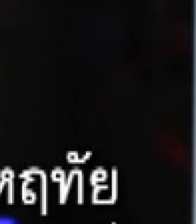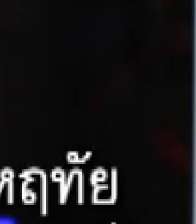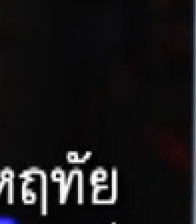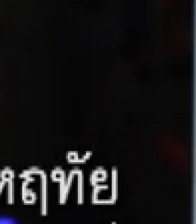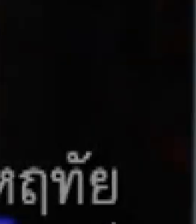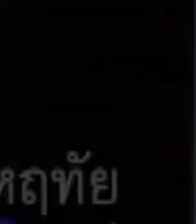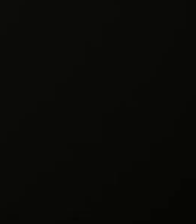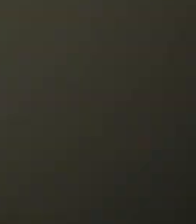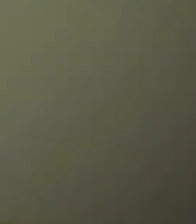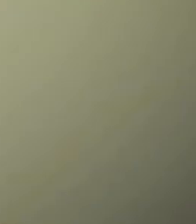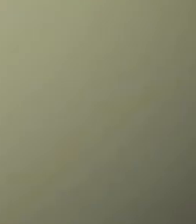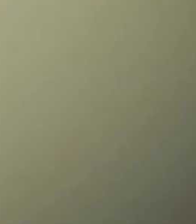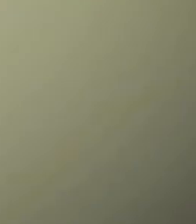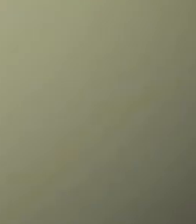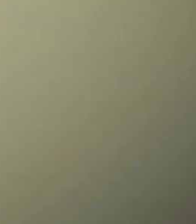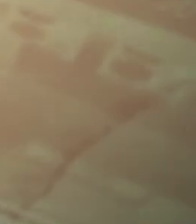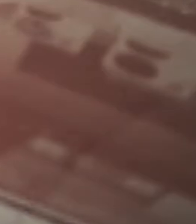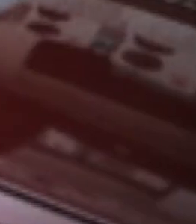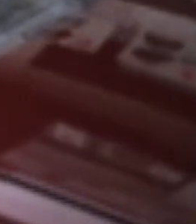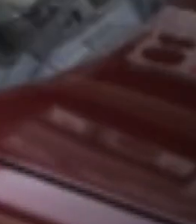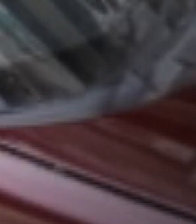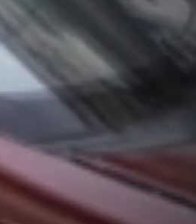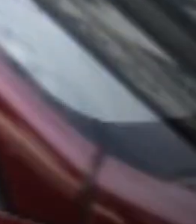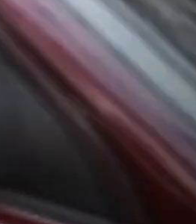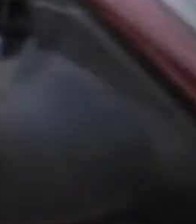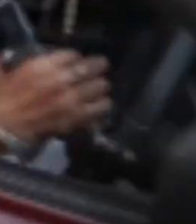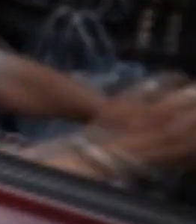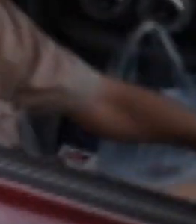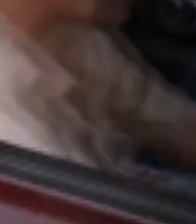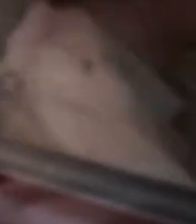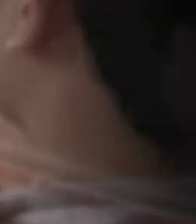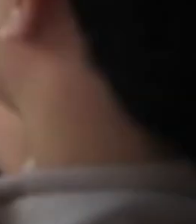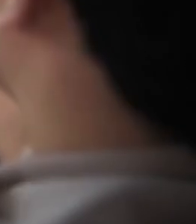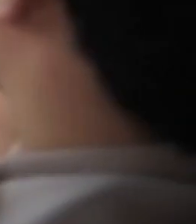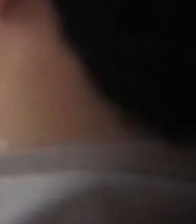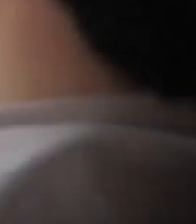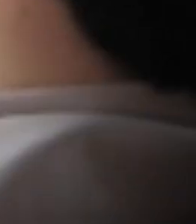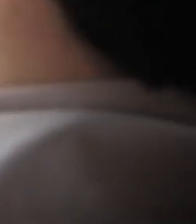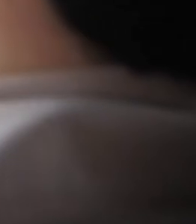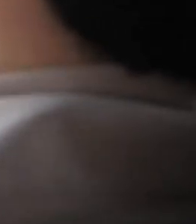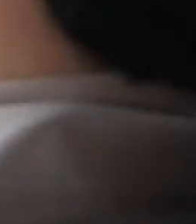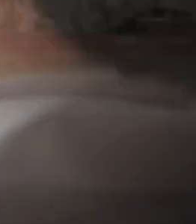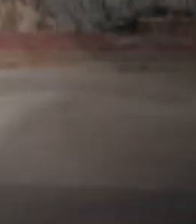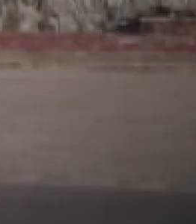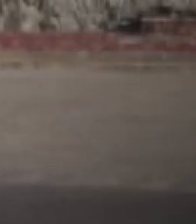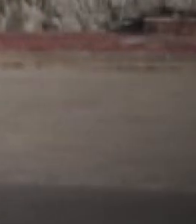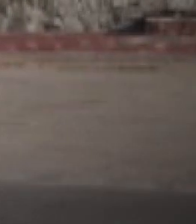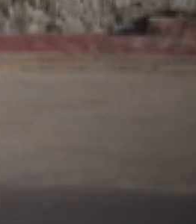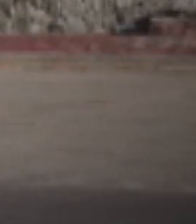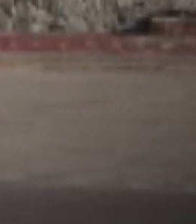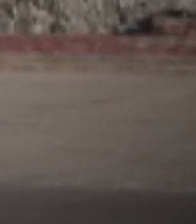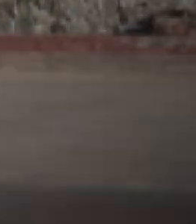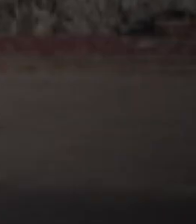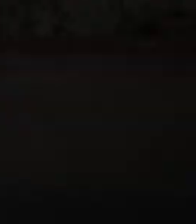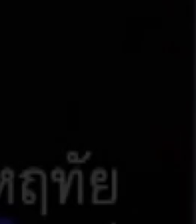าษณ์ก็ยังมารถไฟฟ้าแล้วจนวันนี้ก็ขับรถยนต์มาทำงานเองแล้วซื้อเองทุกอย่างเก็บเงินไปดาวเ